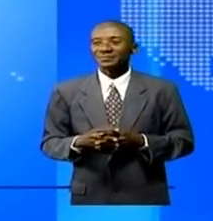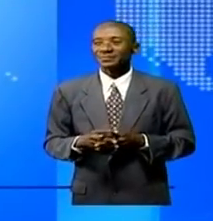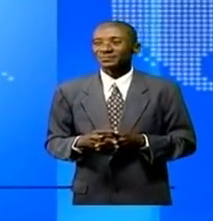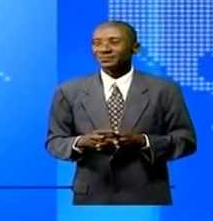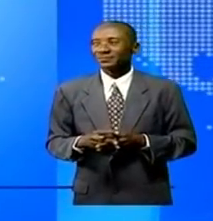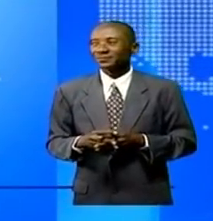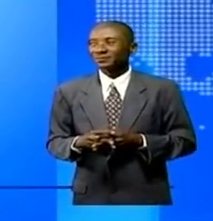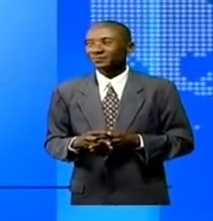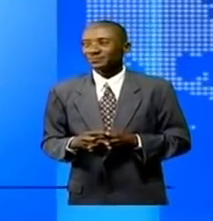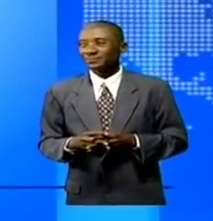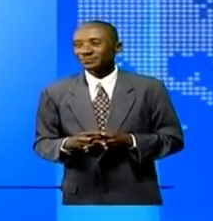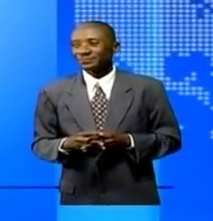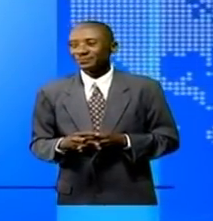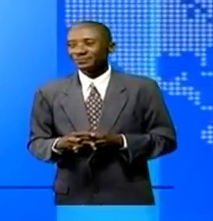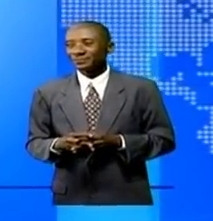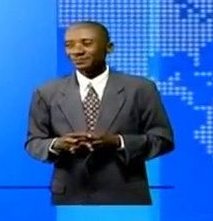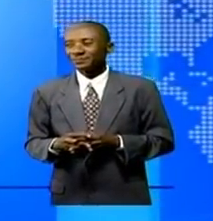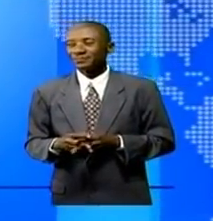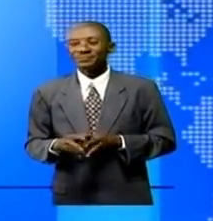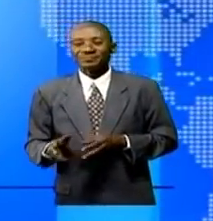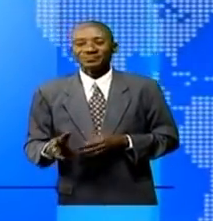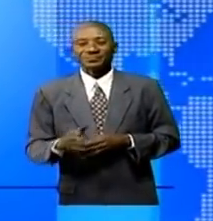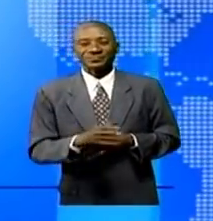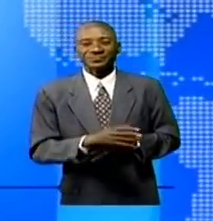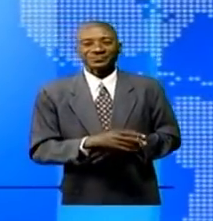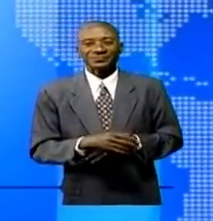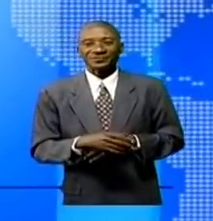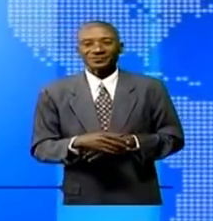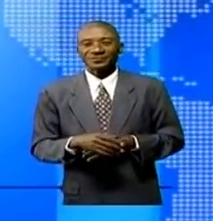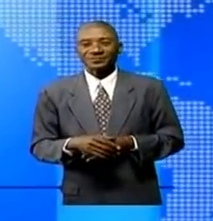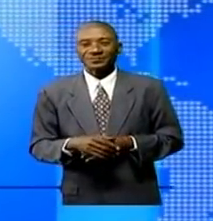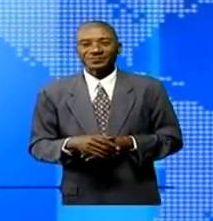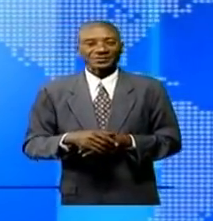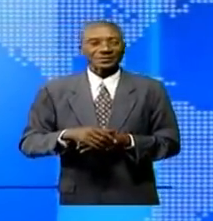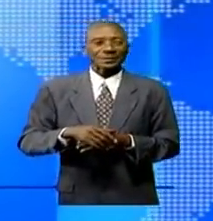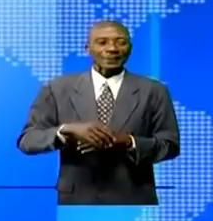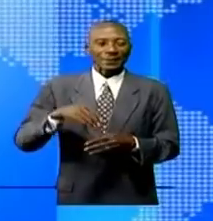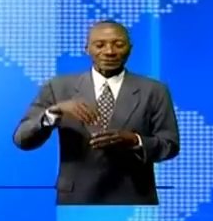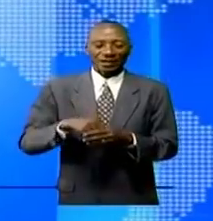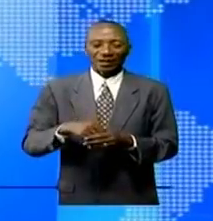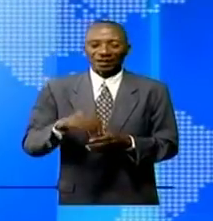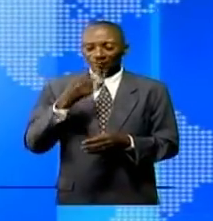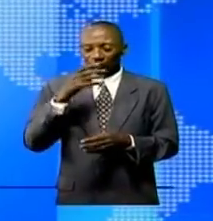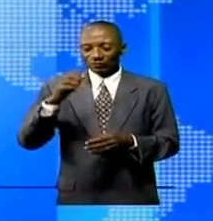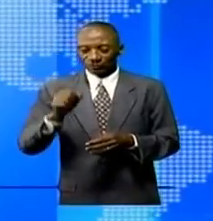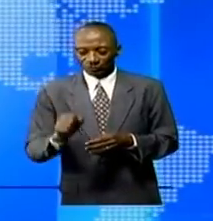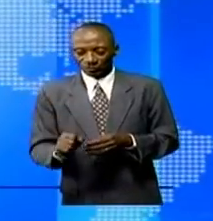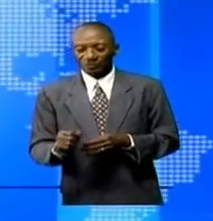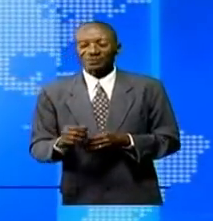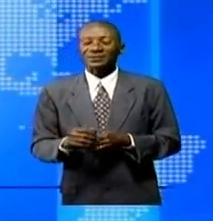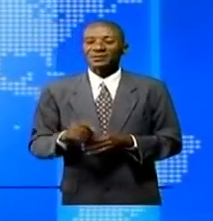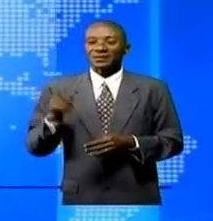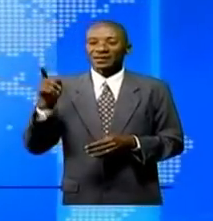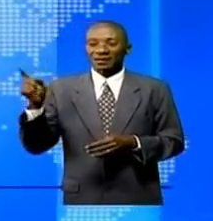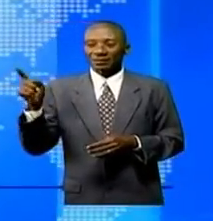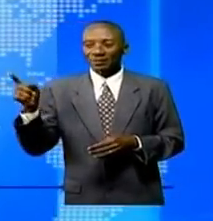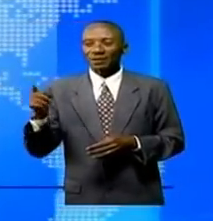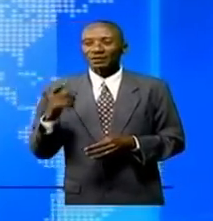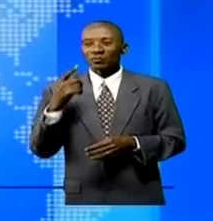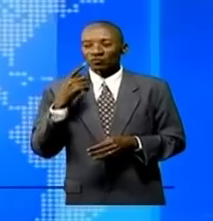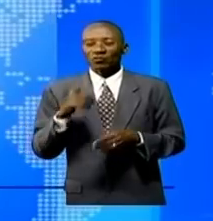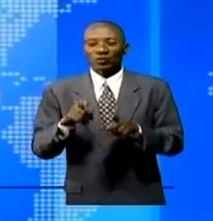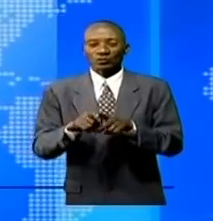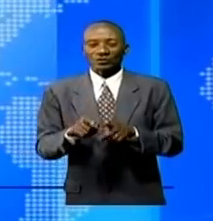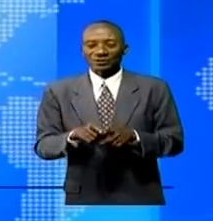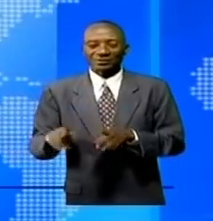Le ministre d'État en charge du développement rural séjourne dans la province du Sud Kivu. François Rubota s'y est rendu pour procéder au